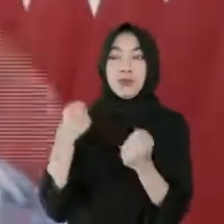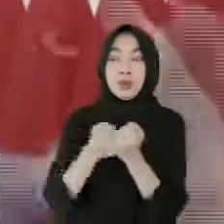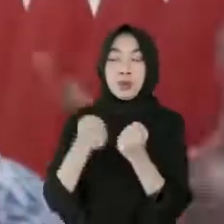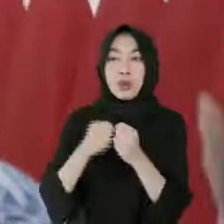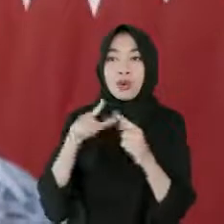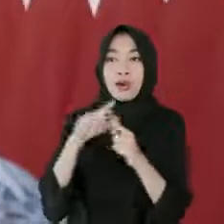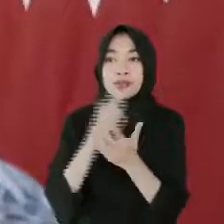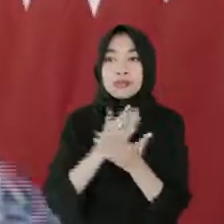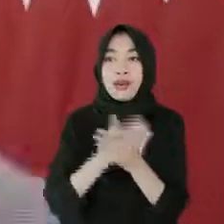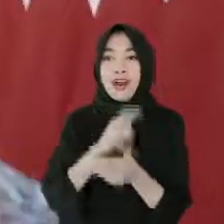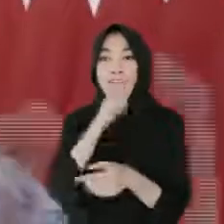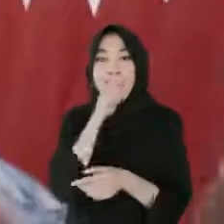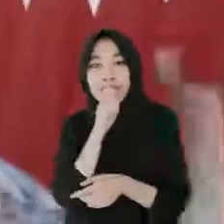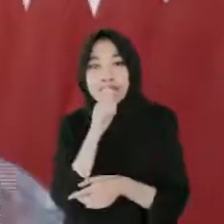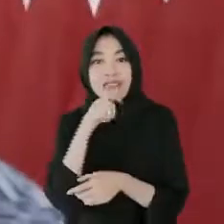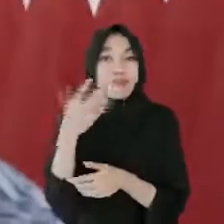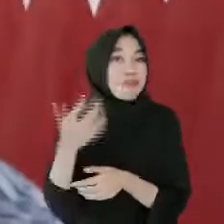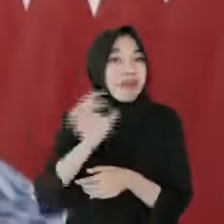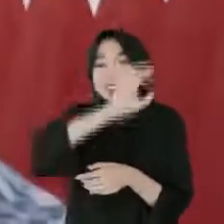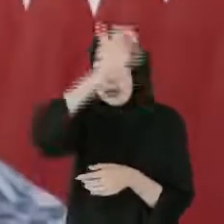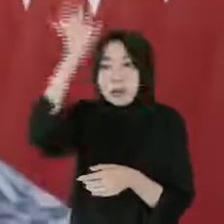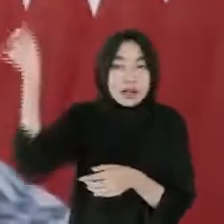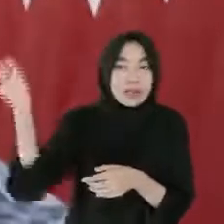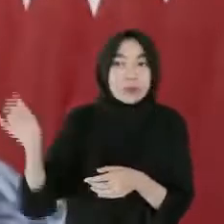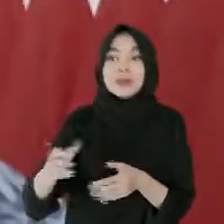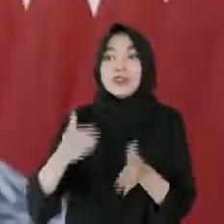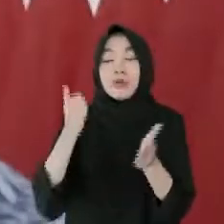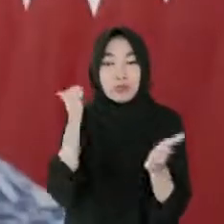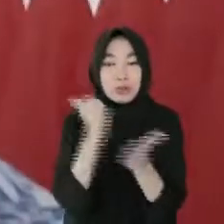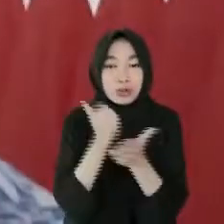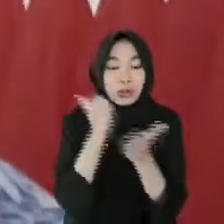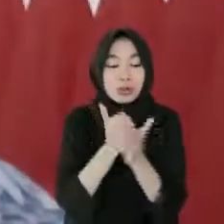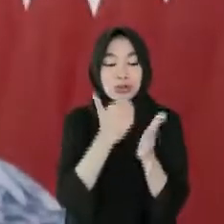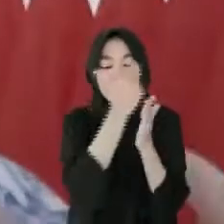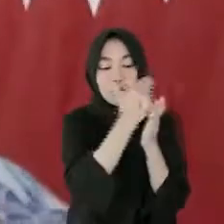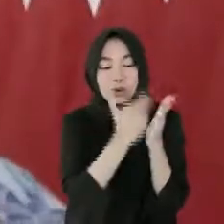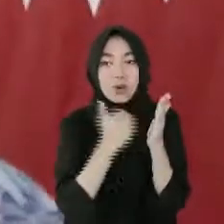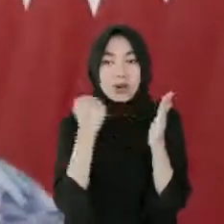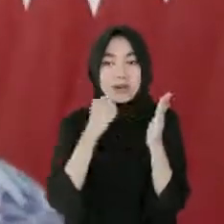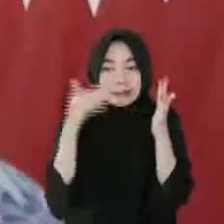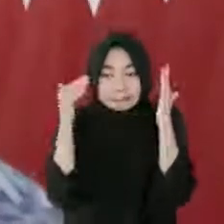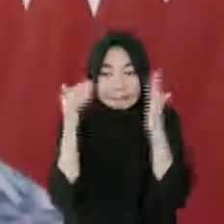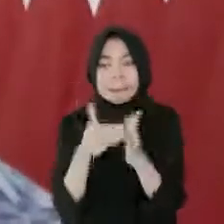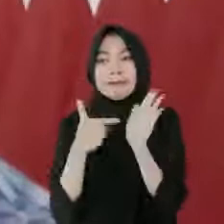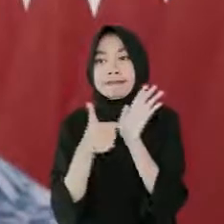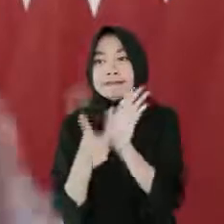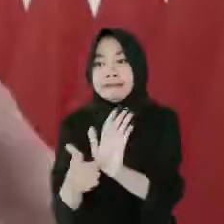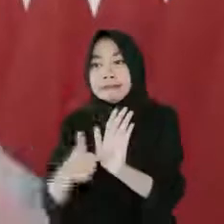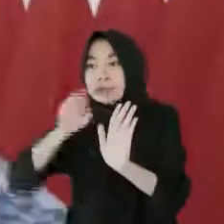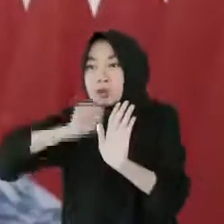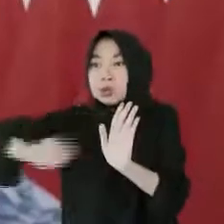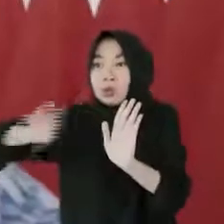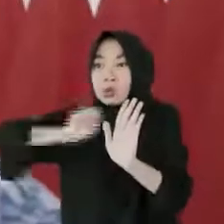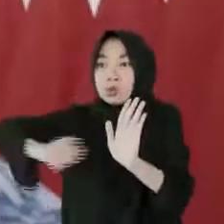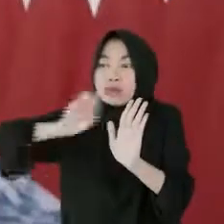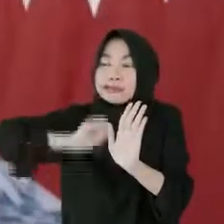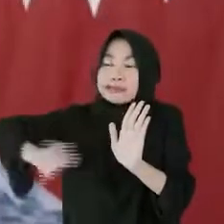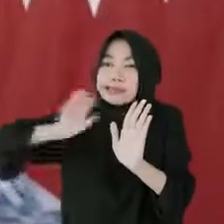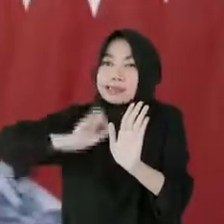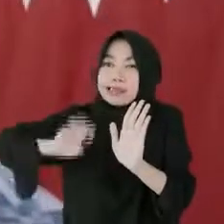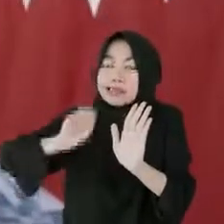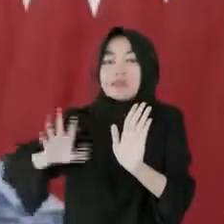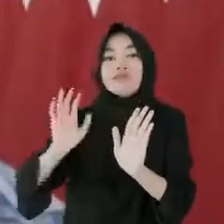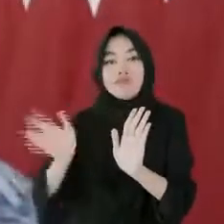termasuk Wasit dan seterusnya itu kita betul-betul juga berupaya mensosialisasikan protokol